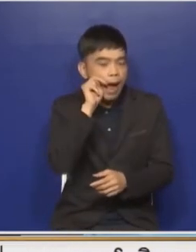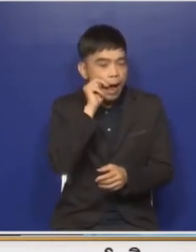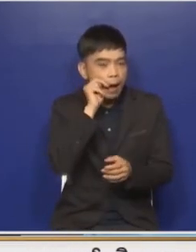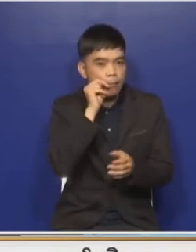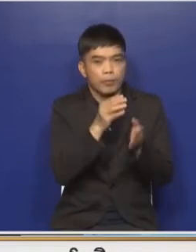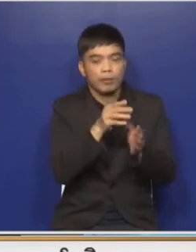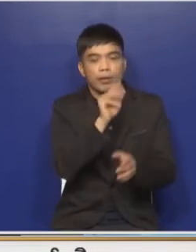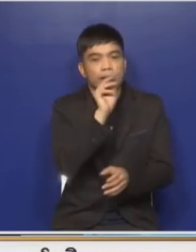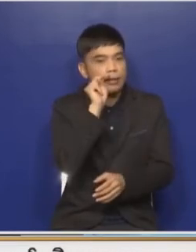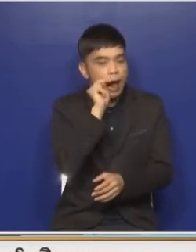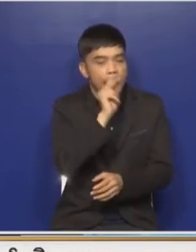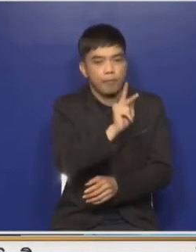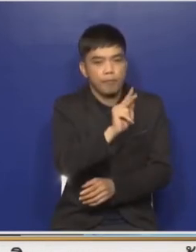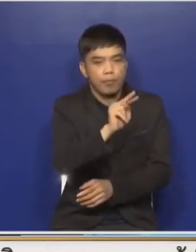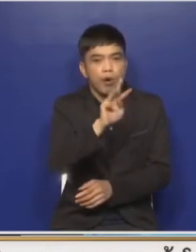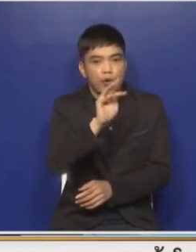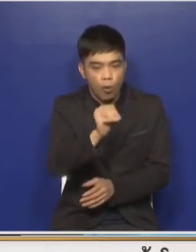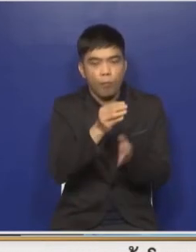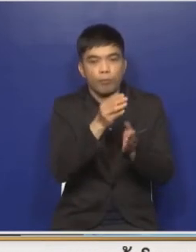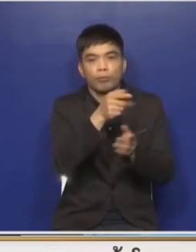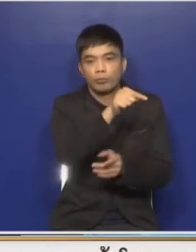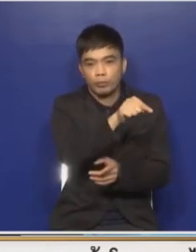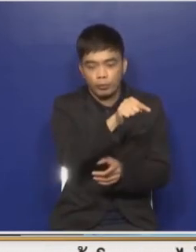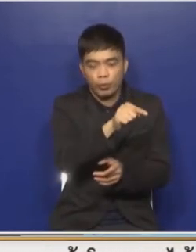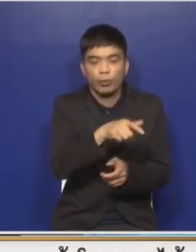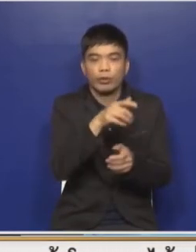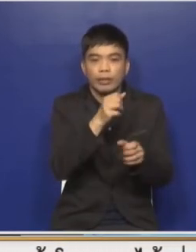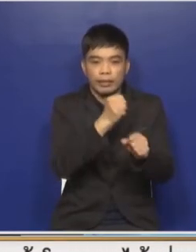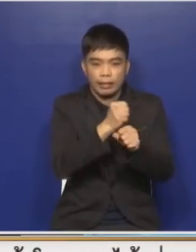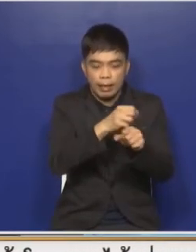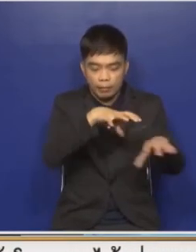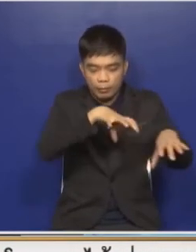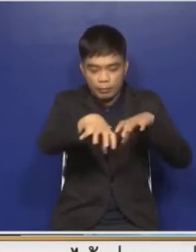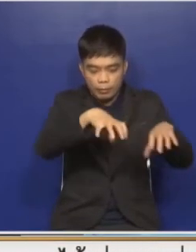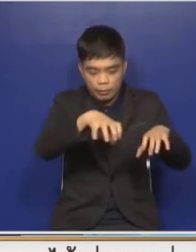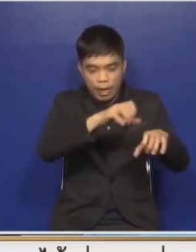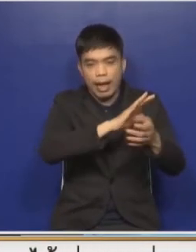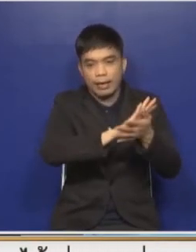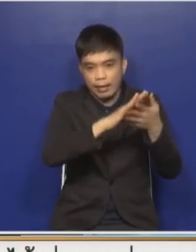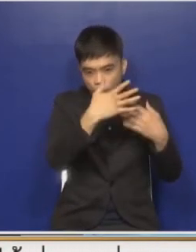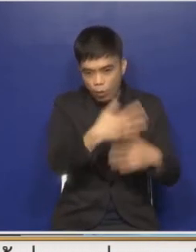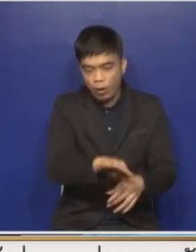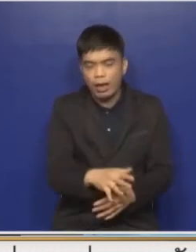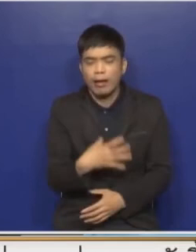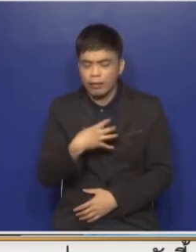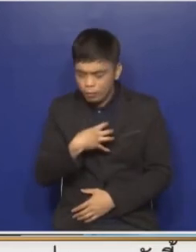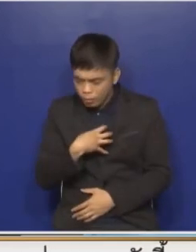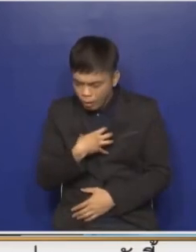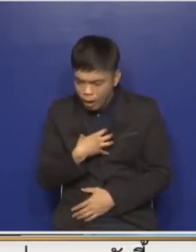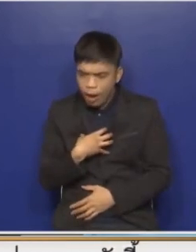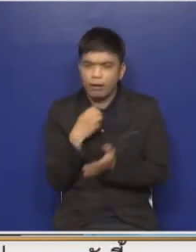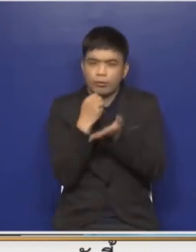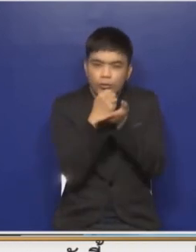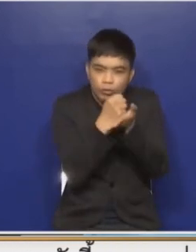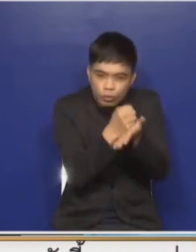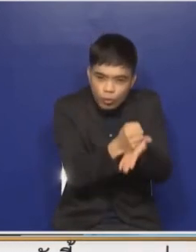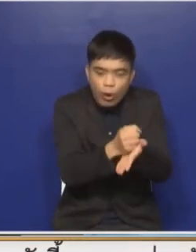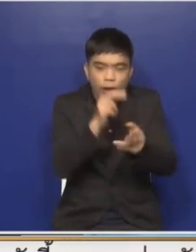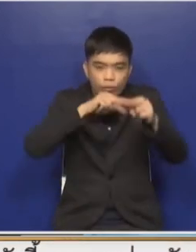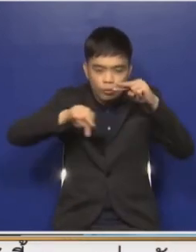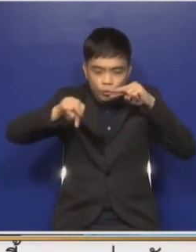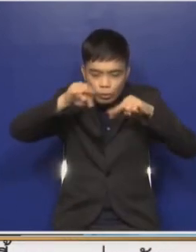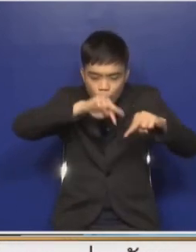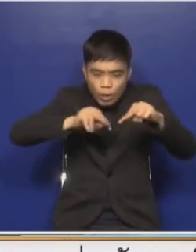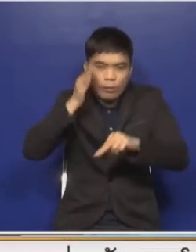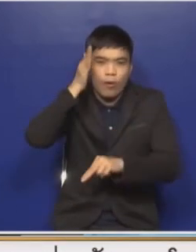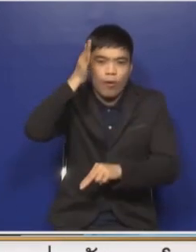ลำดมน้อยก็ปรากฏว่าทางโครงการได้ทำการแก้ไขแล้วก็อยากให้ไปดูแลว่าเพื่อให้ในปีต่อๆไปได้สามารถทำเกษ